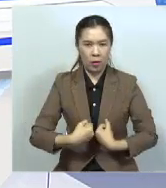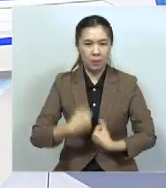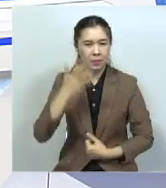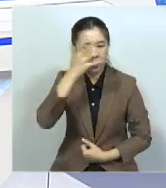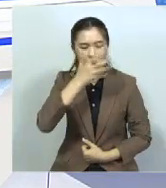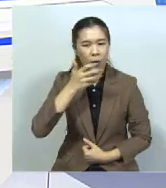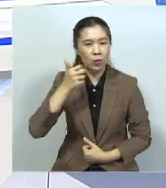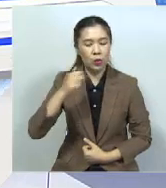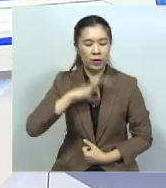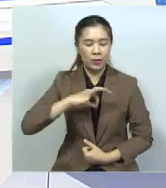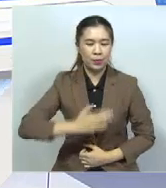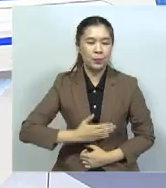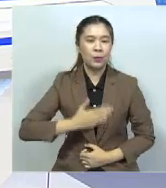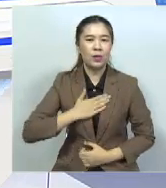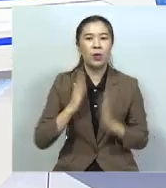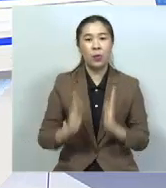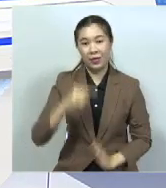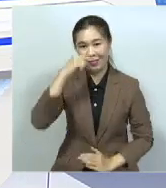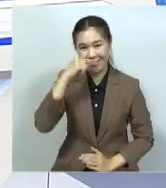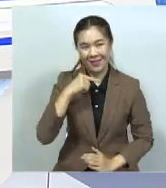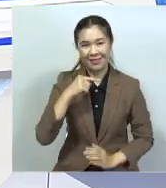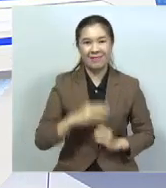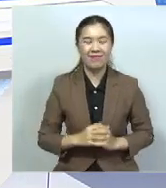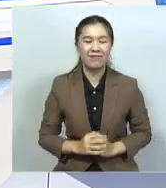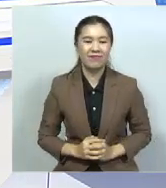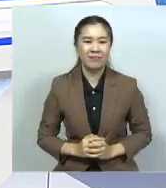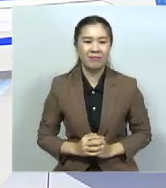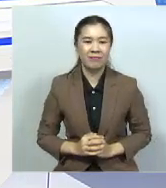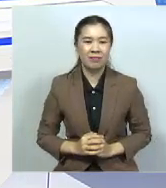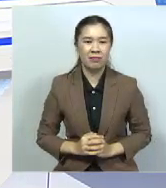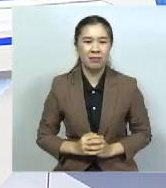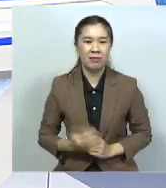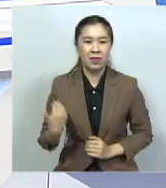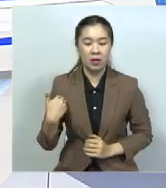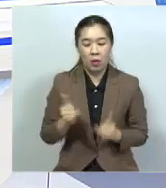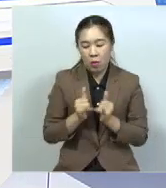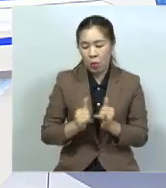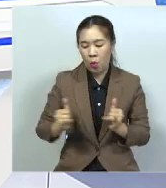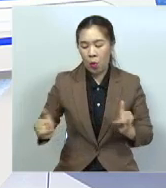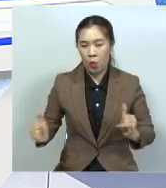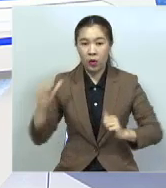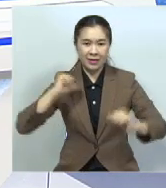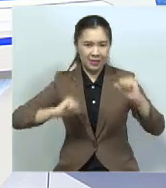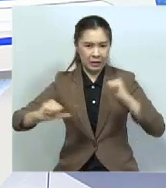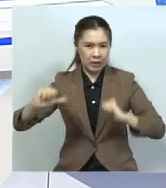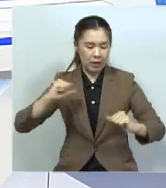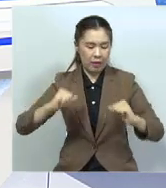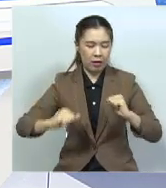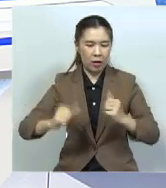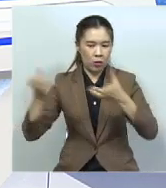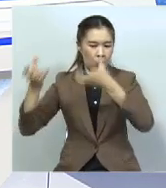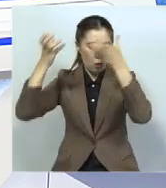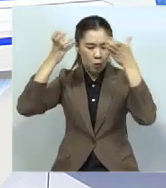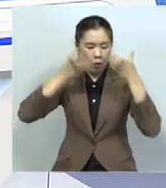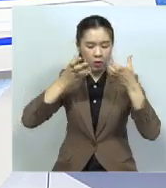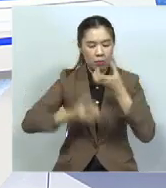างเนี่ยมันคือความภาคภูมิใจของคนไทยจริงๆนะคะ ใช่ค่ะแน่นอนกว่าทุกคนจะได้มาเป็นนักแสดงซึ่งสามารถที่จะถ่ายทอดเรื่องของโ